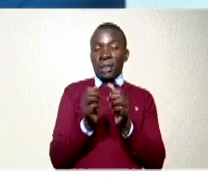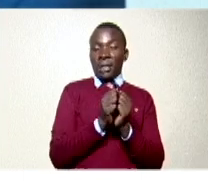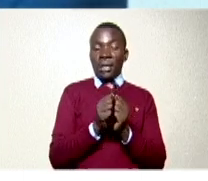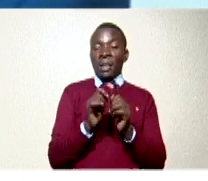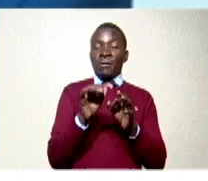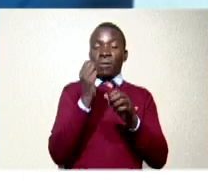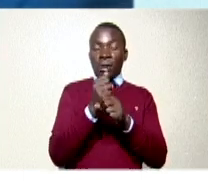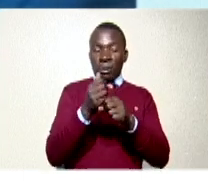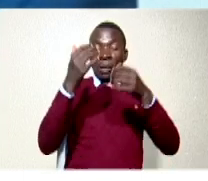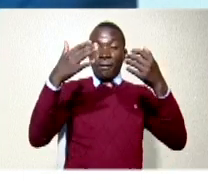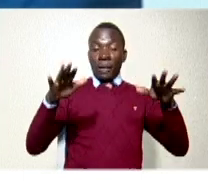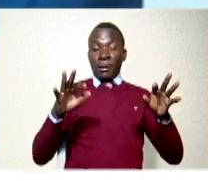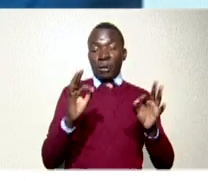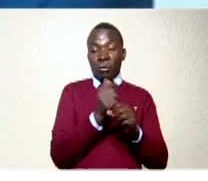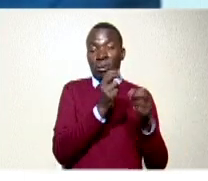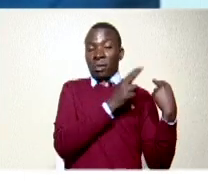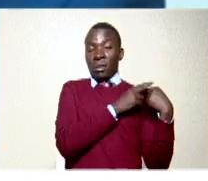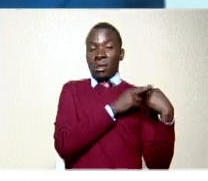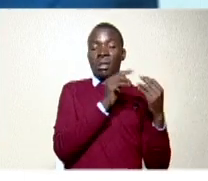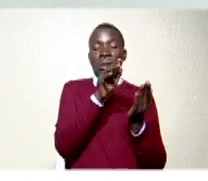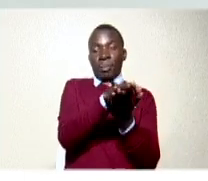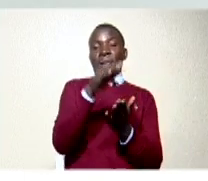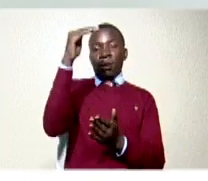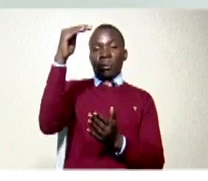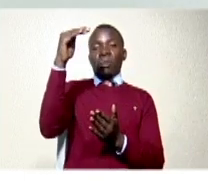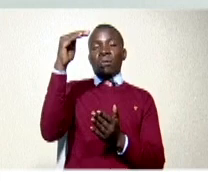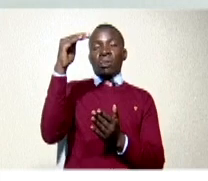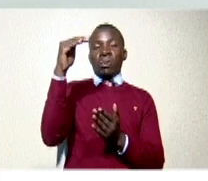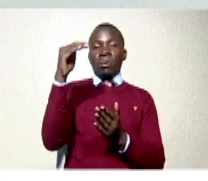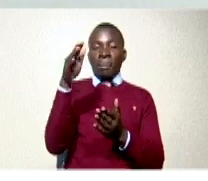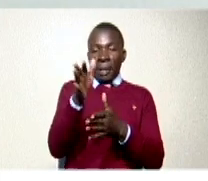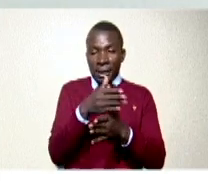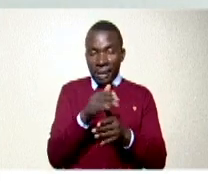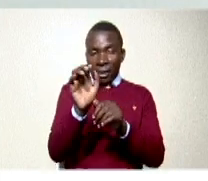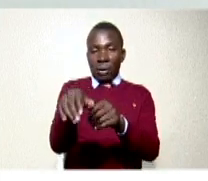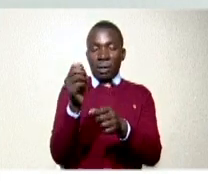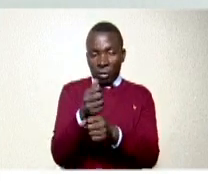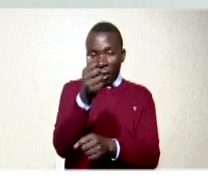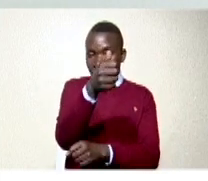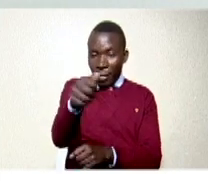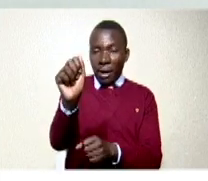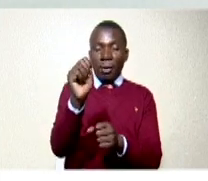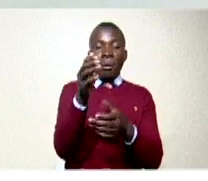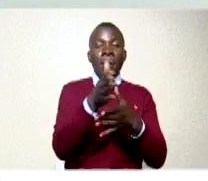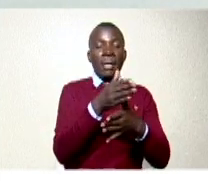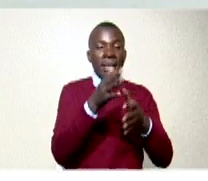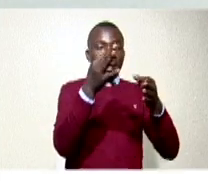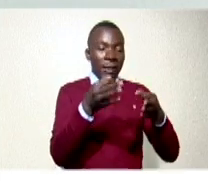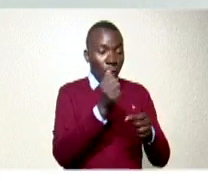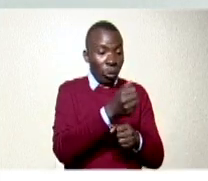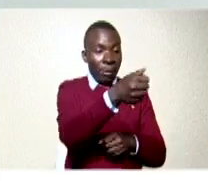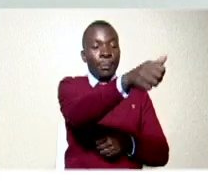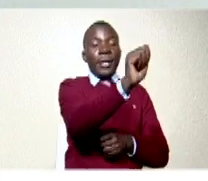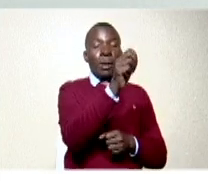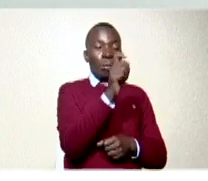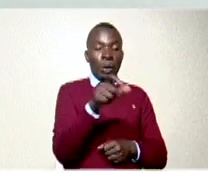Central Bank, Minisiteri ishinzwe ubuhinzi n'ubworozi igakora ibyo ishinzwe gukora, Minisiteri y'imari mu kugena ingengo y'imari hirya n'uko ikora, buri